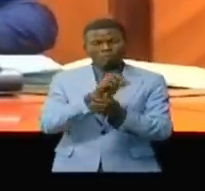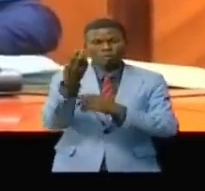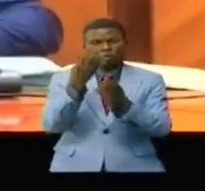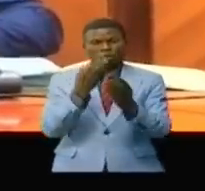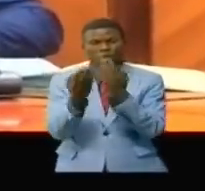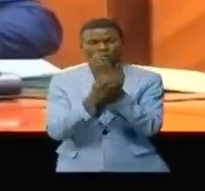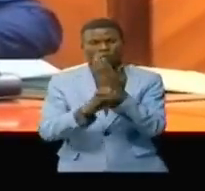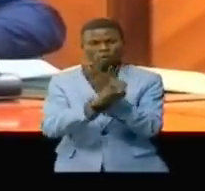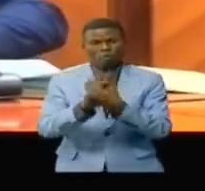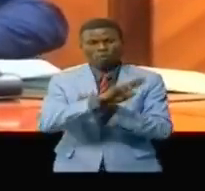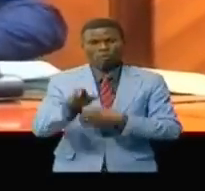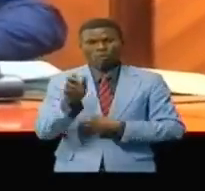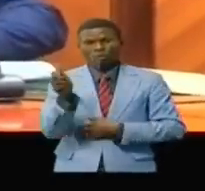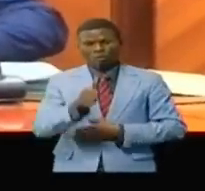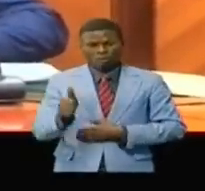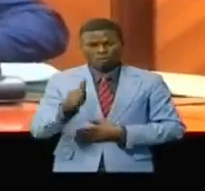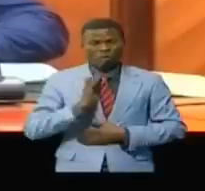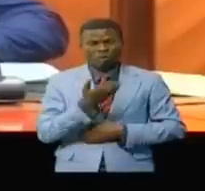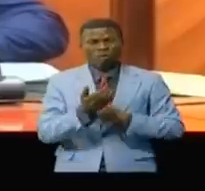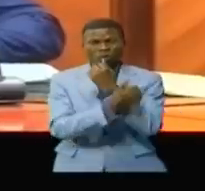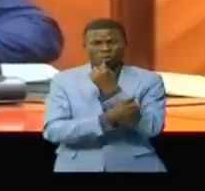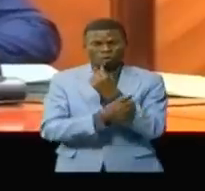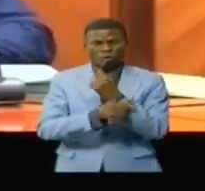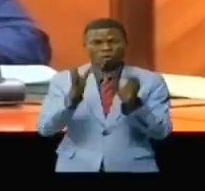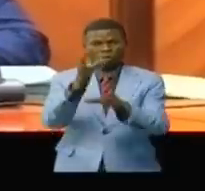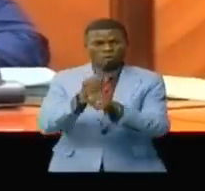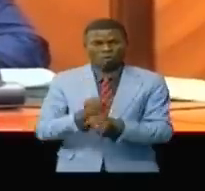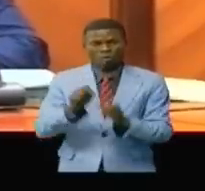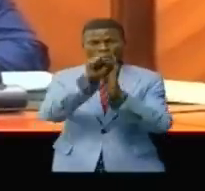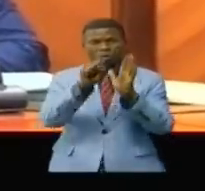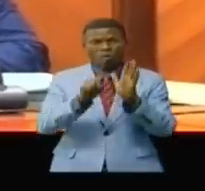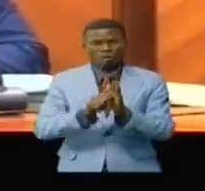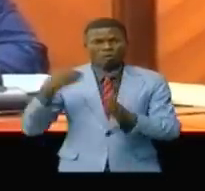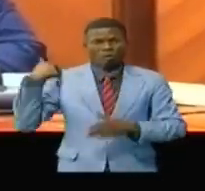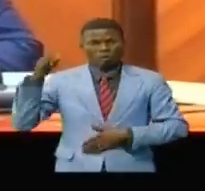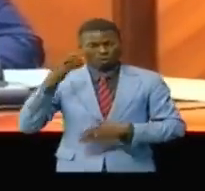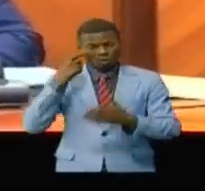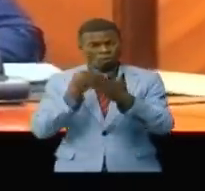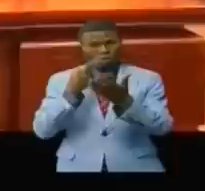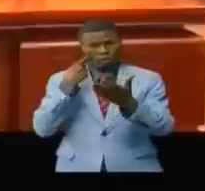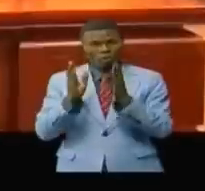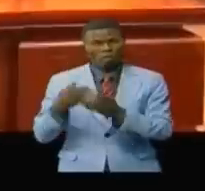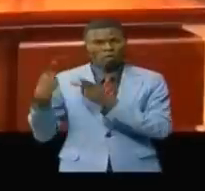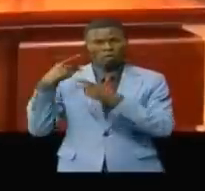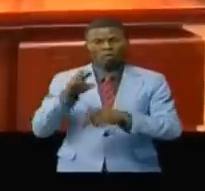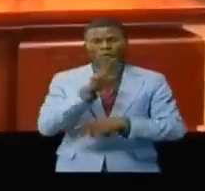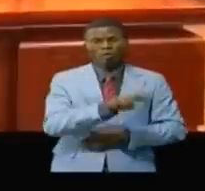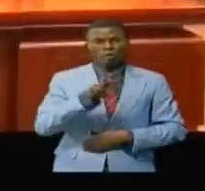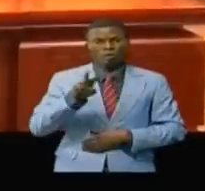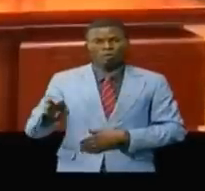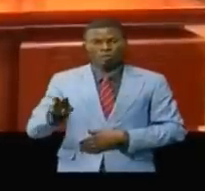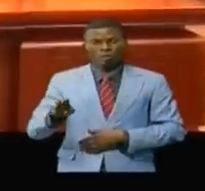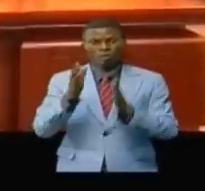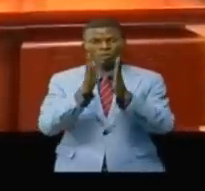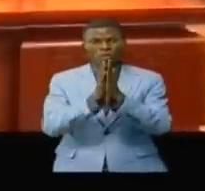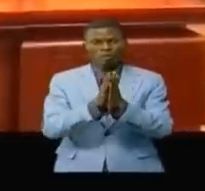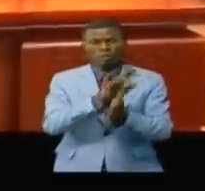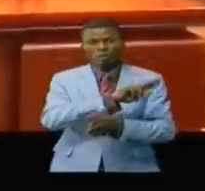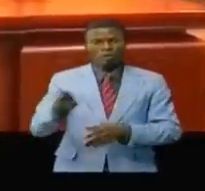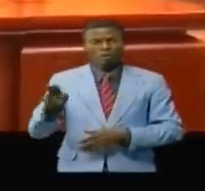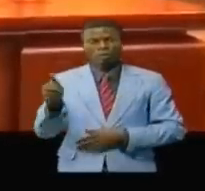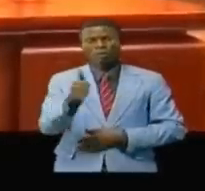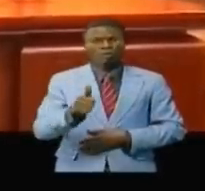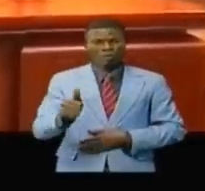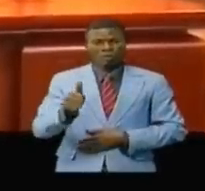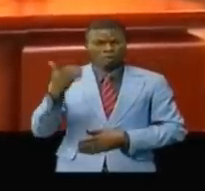2021 et notre pays a obtenu les statuts d'État observateur depuis le 22 octobre